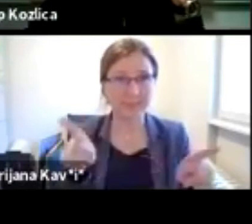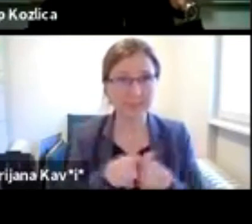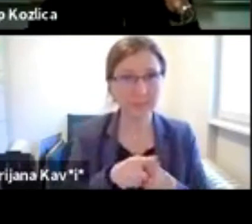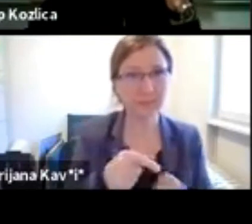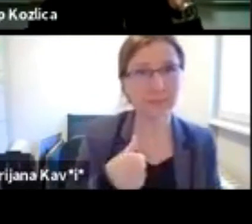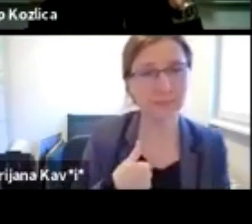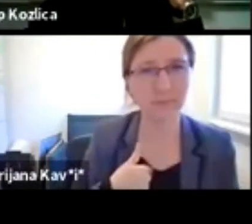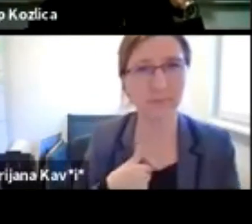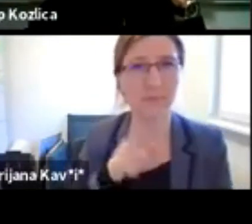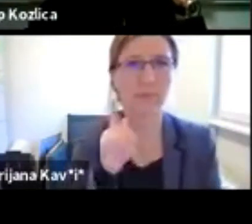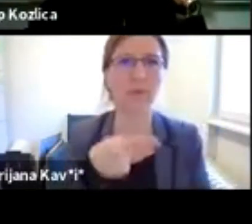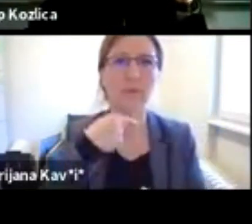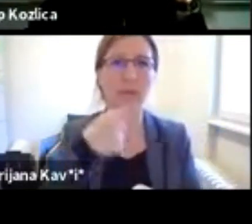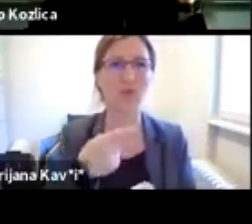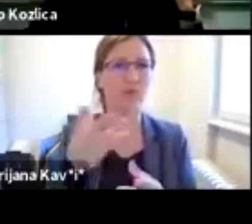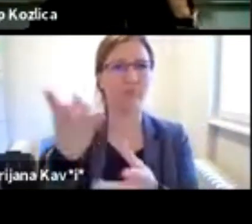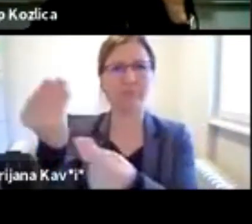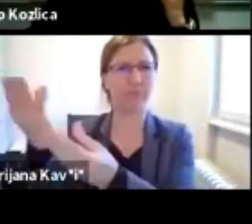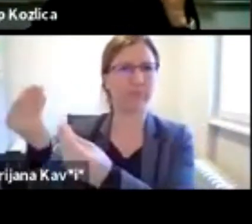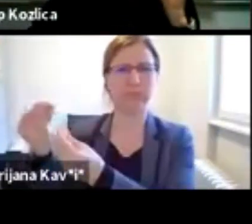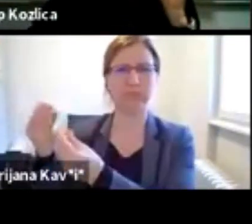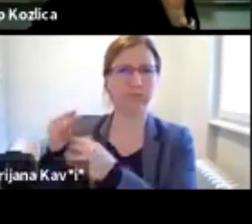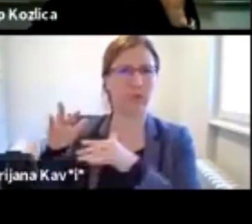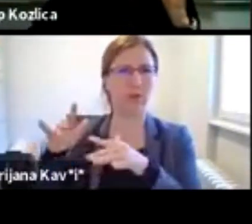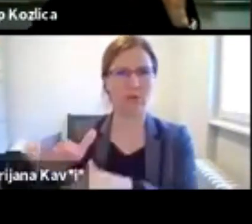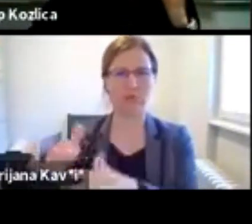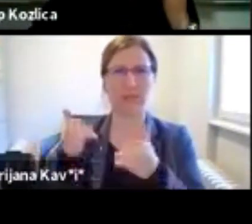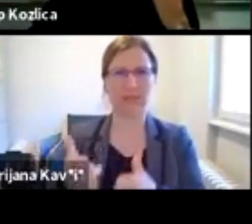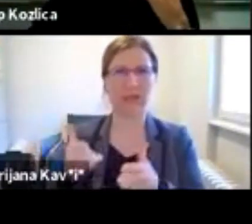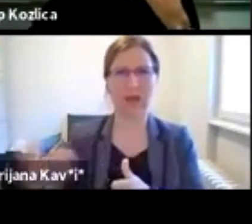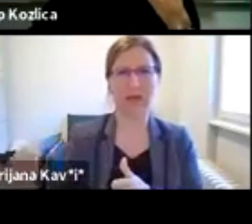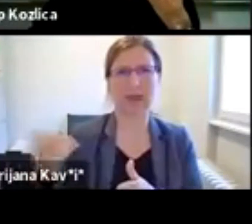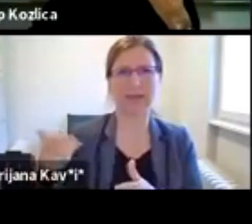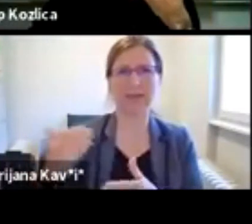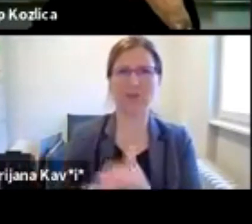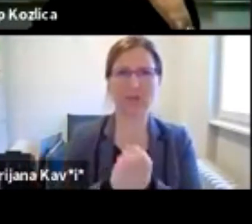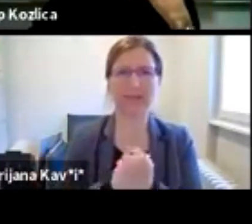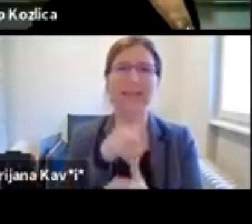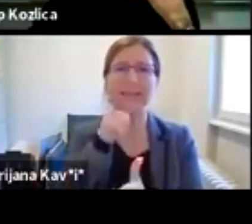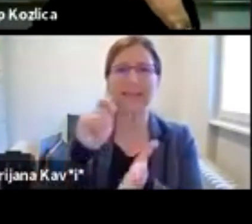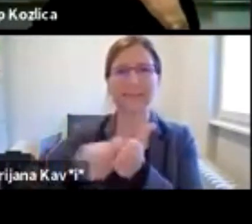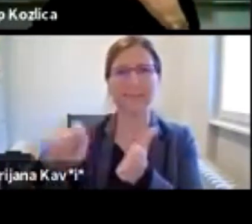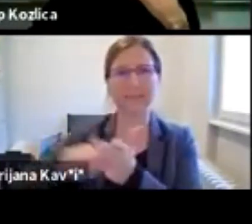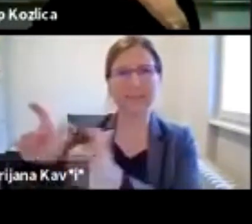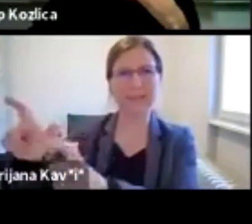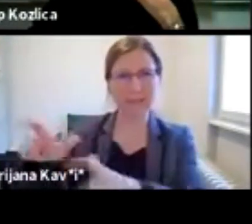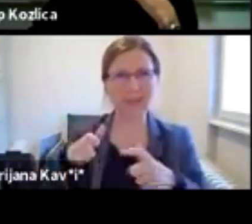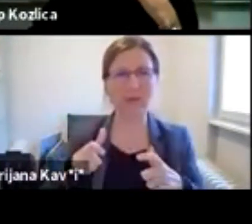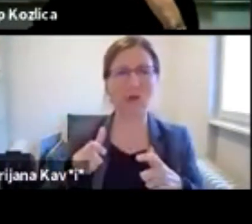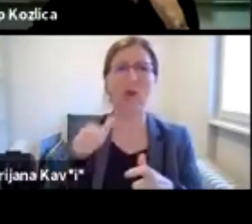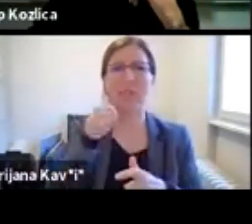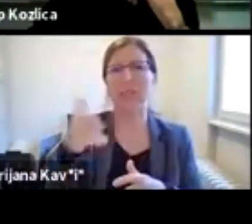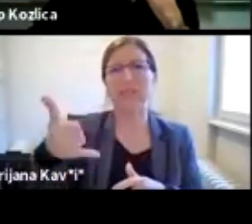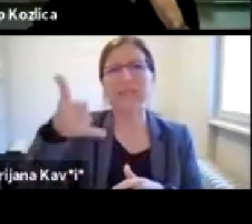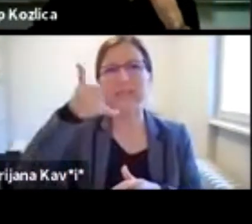je bezbroj ljudi doista danas uputilo čestitke kako pismeno, tako i usmeno. Zvali